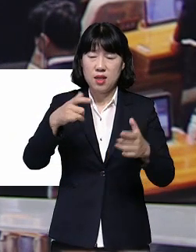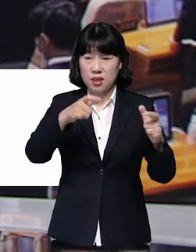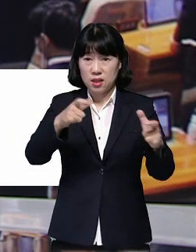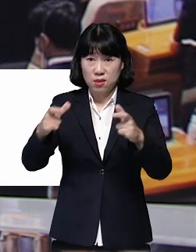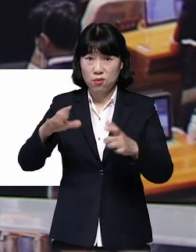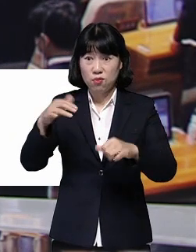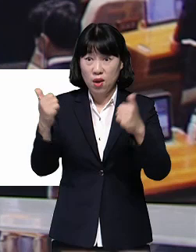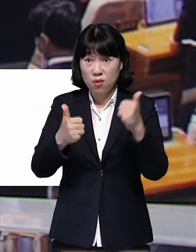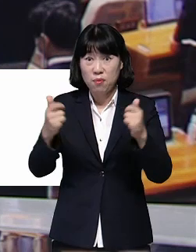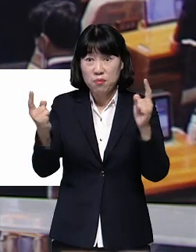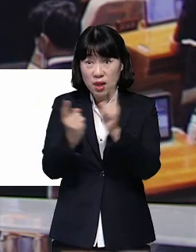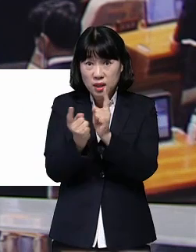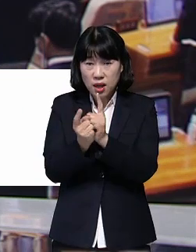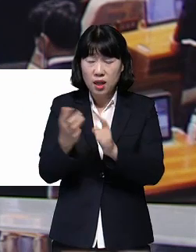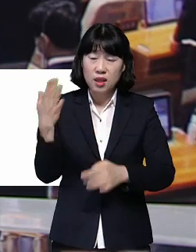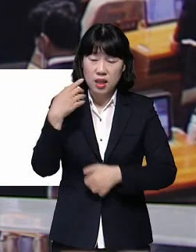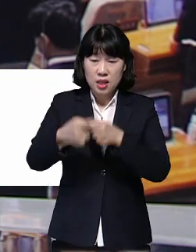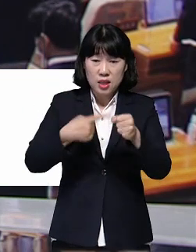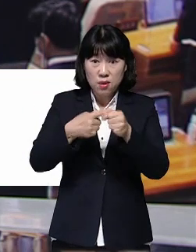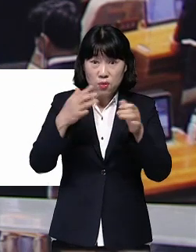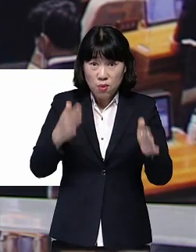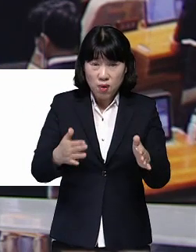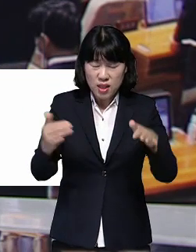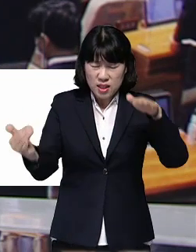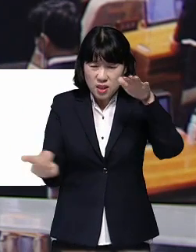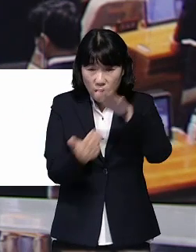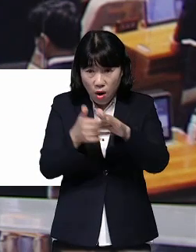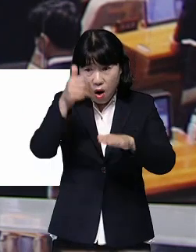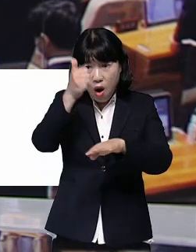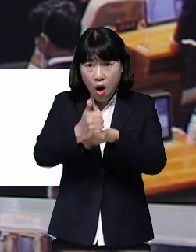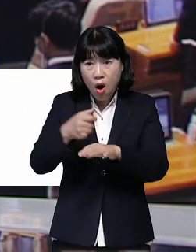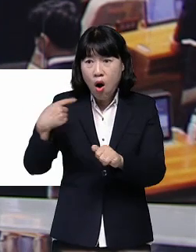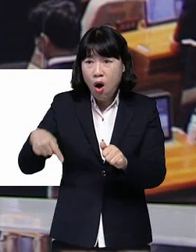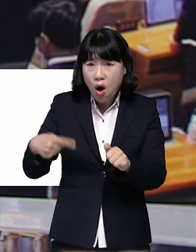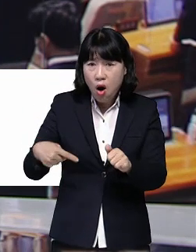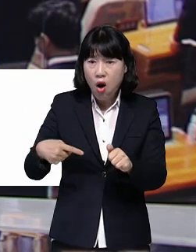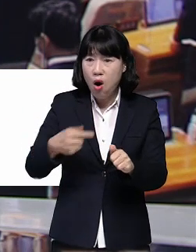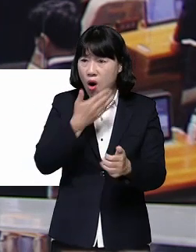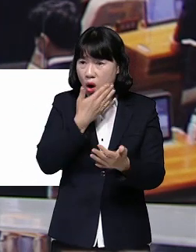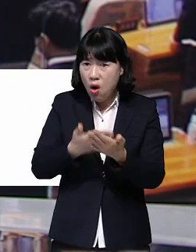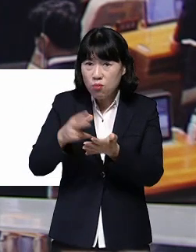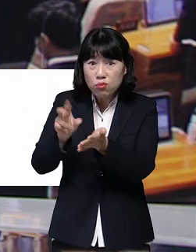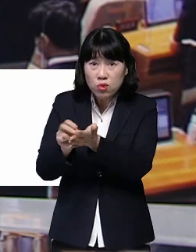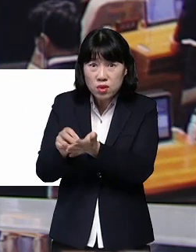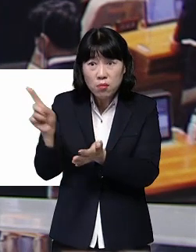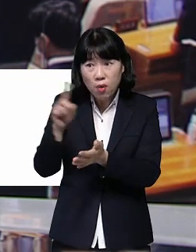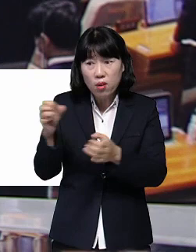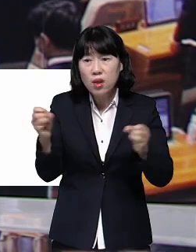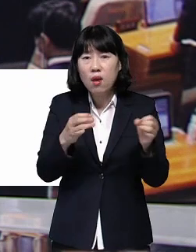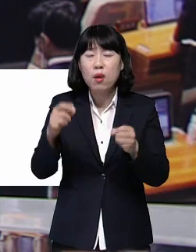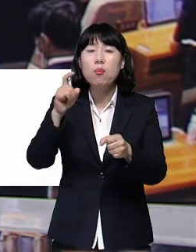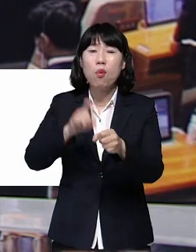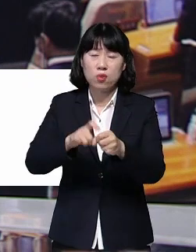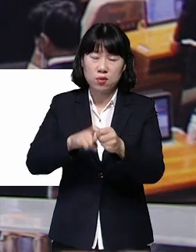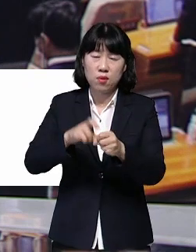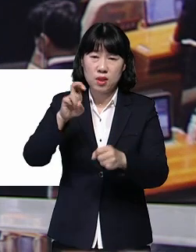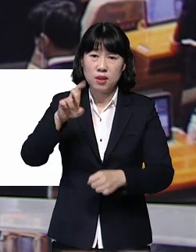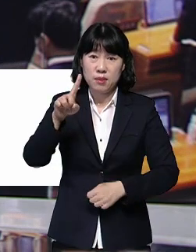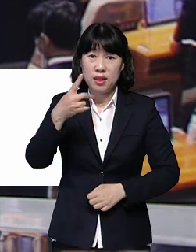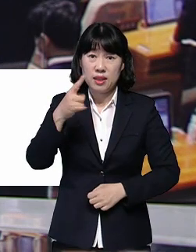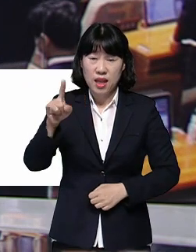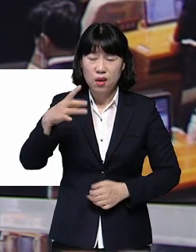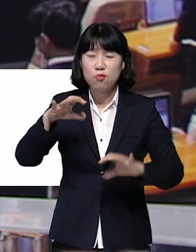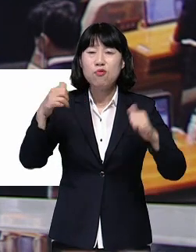만나 지난 1년 동안의 성과와 주요 현안 등에 대해 이야기를 들어보는 기획보도 21대 국회 광주